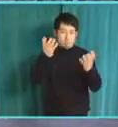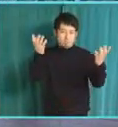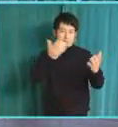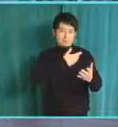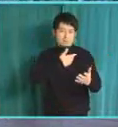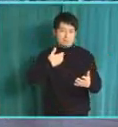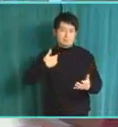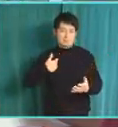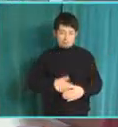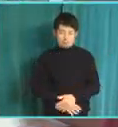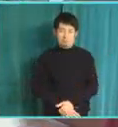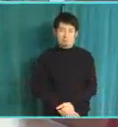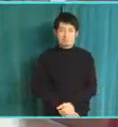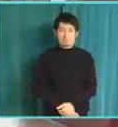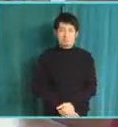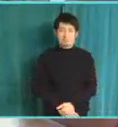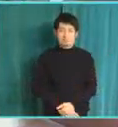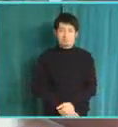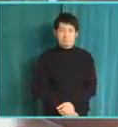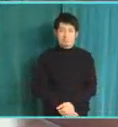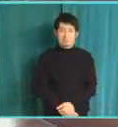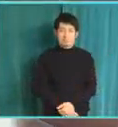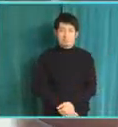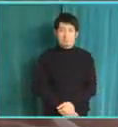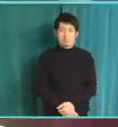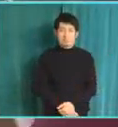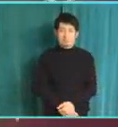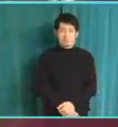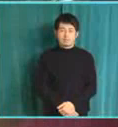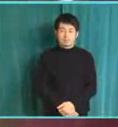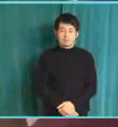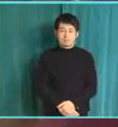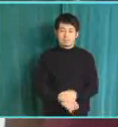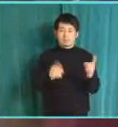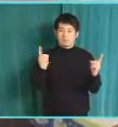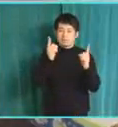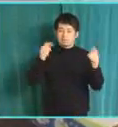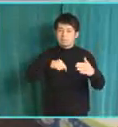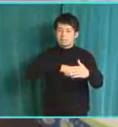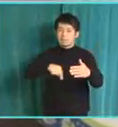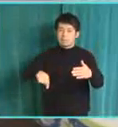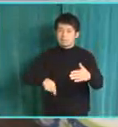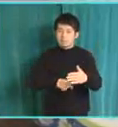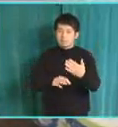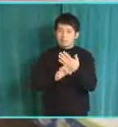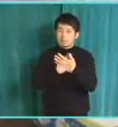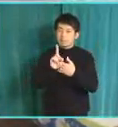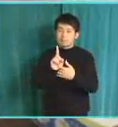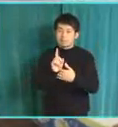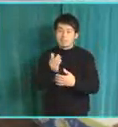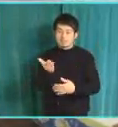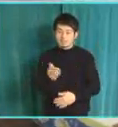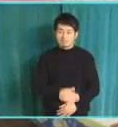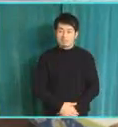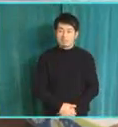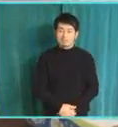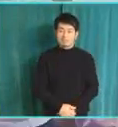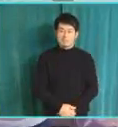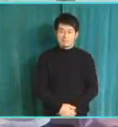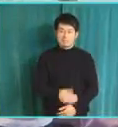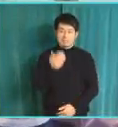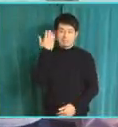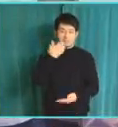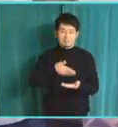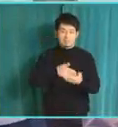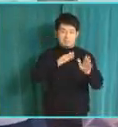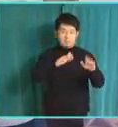っています。はい、 具体的にはどんな出展、どのようなイベントが行われるんですか？ はい、先ほどもちょっと言ったんですけ